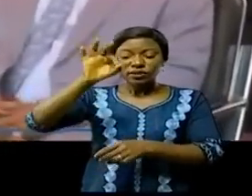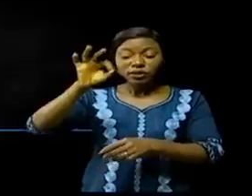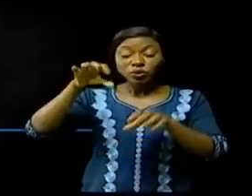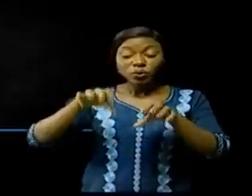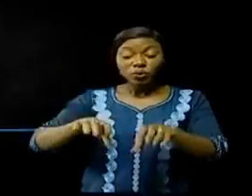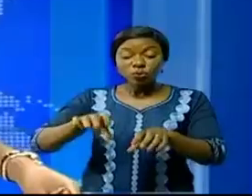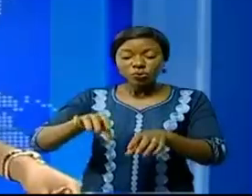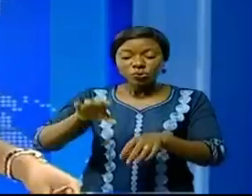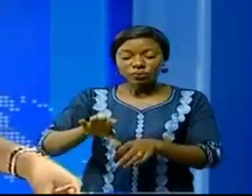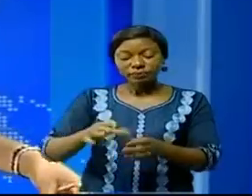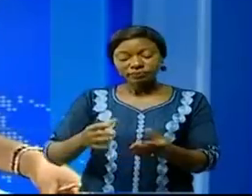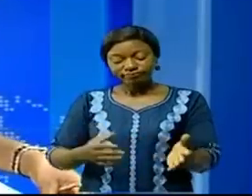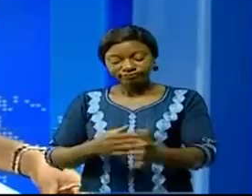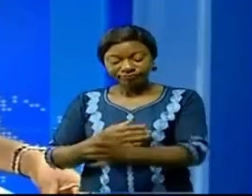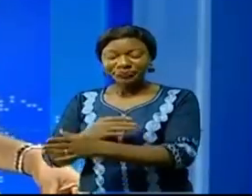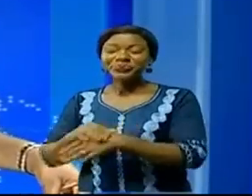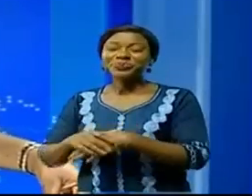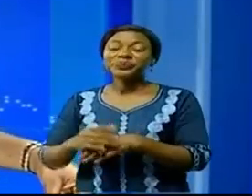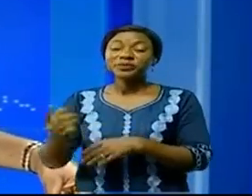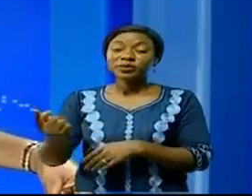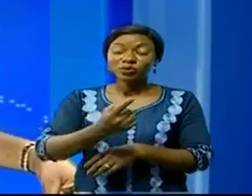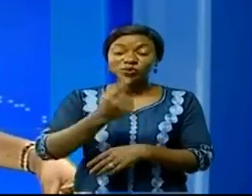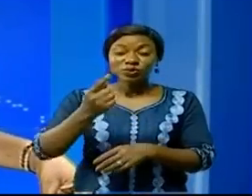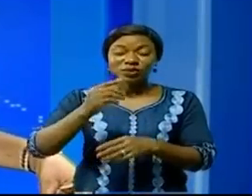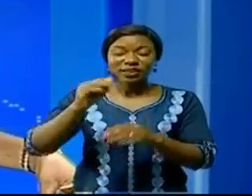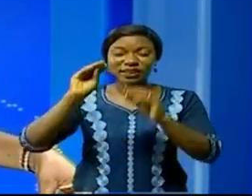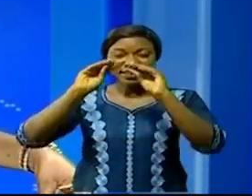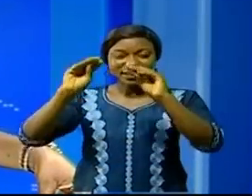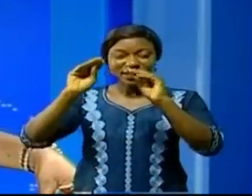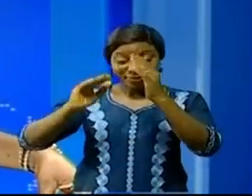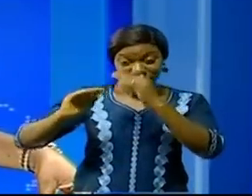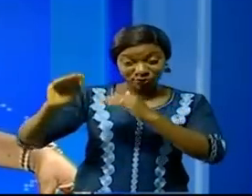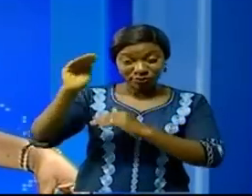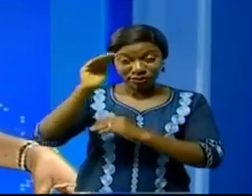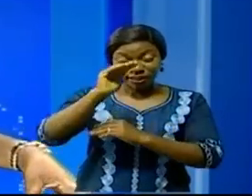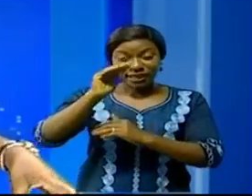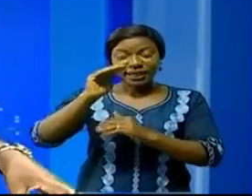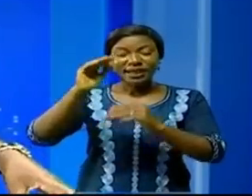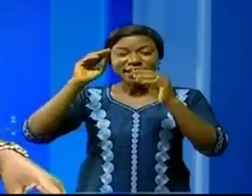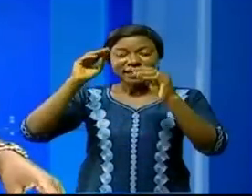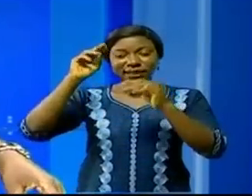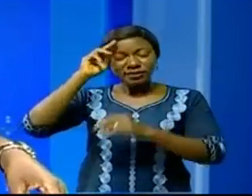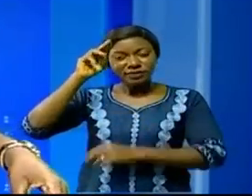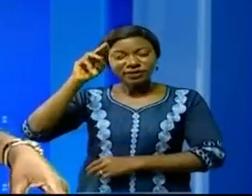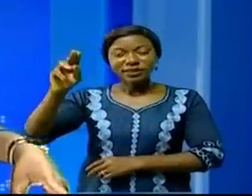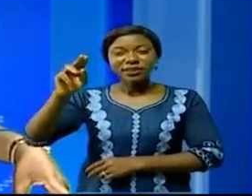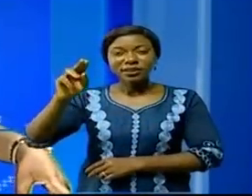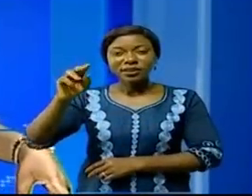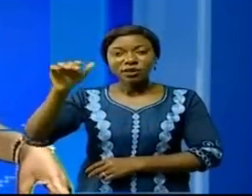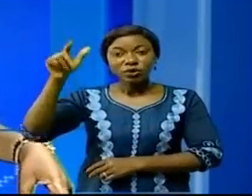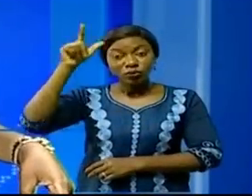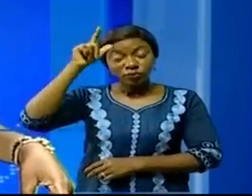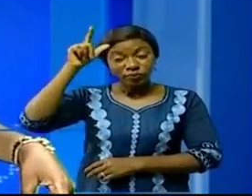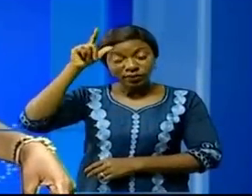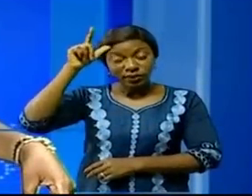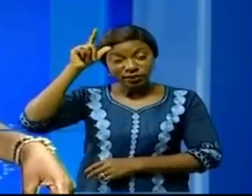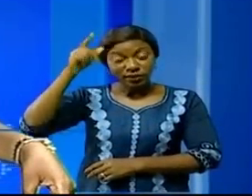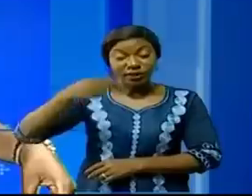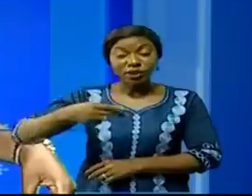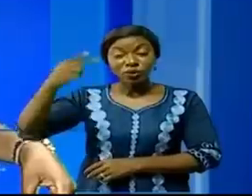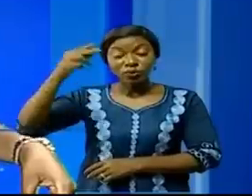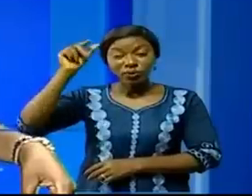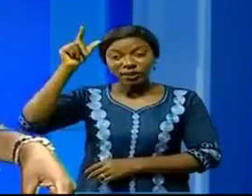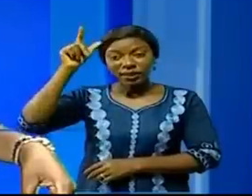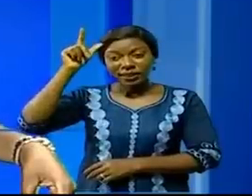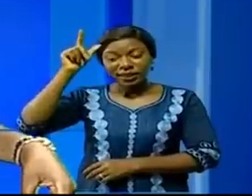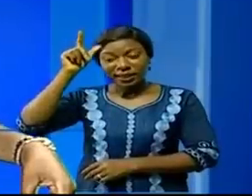national. Toujours dans les secteurs de l'enseignement supérieur, l'université de Lubumbashi dans le Haut-Katanga fait